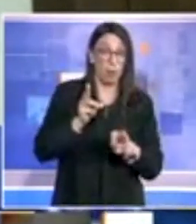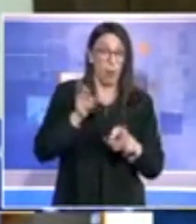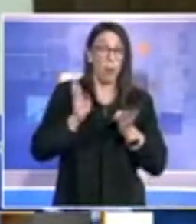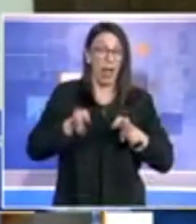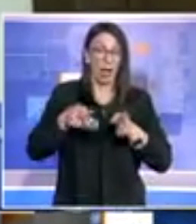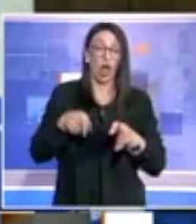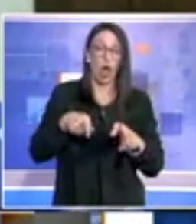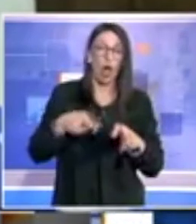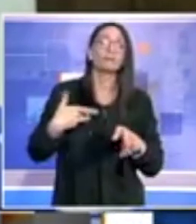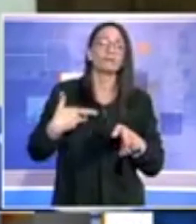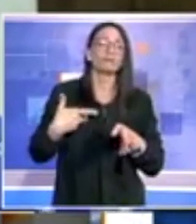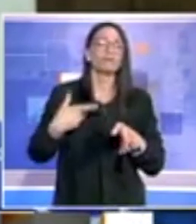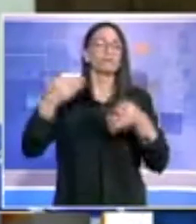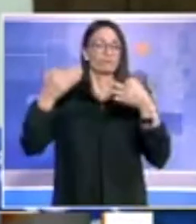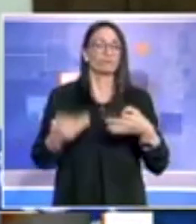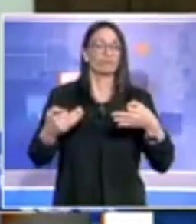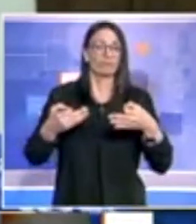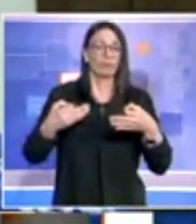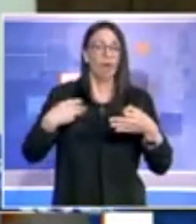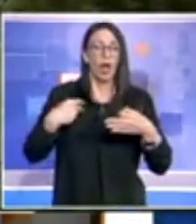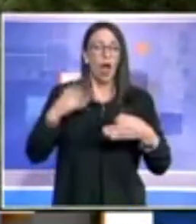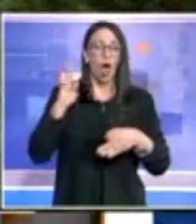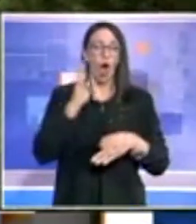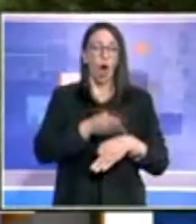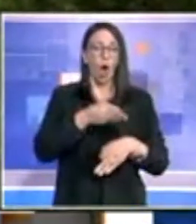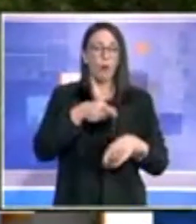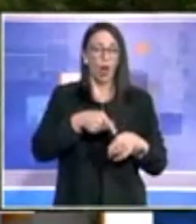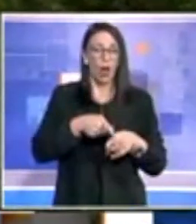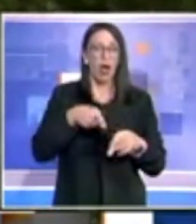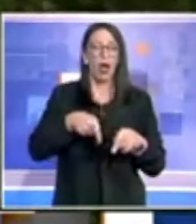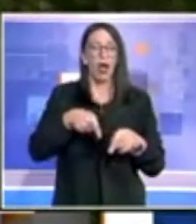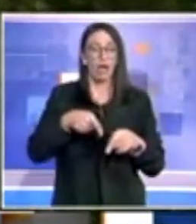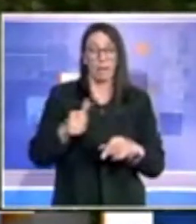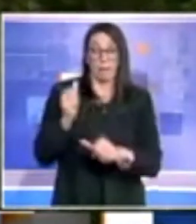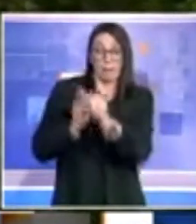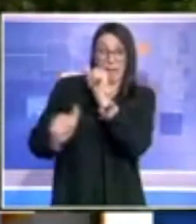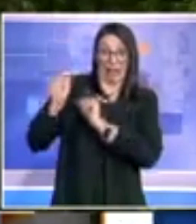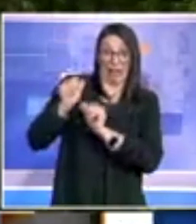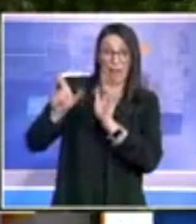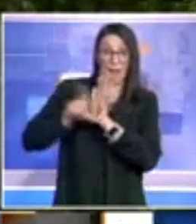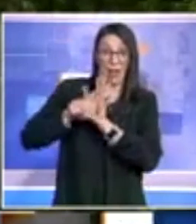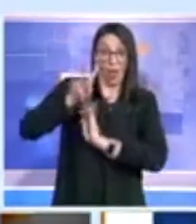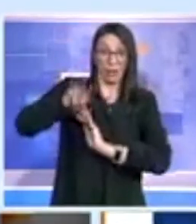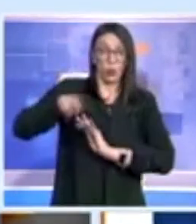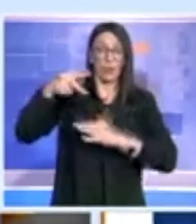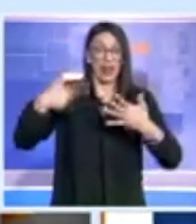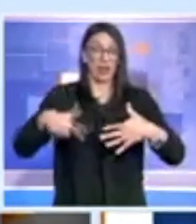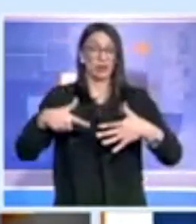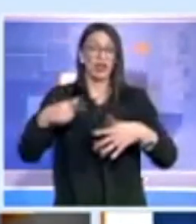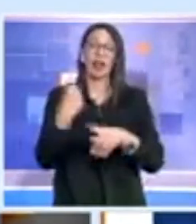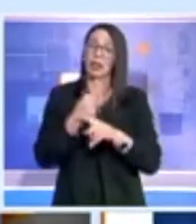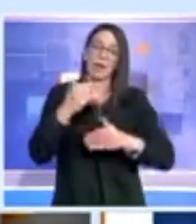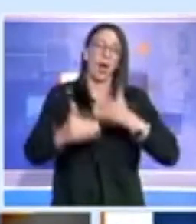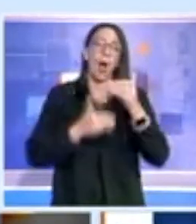per il quale ho ritenuto che essendo il nostro provvedimento antecedente rispetto a quello del 2017 occorre